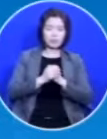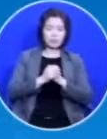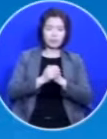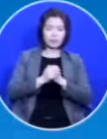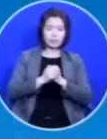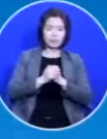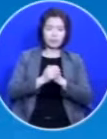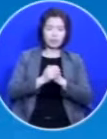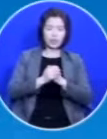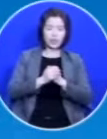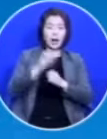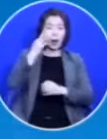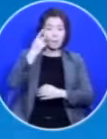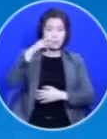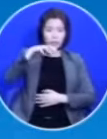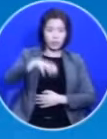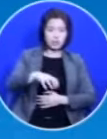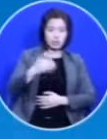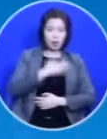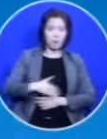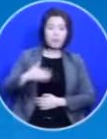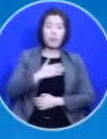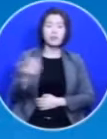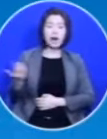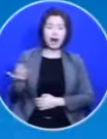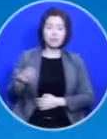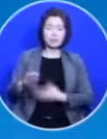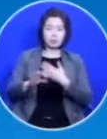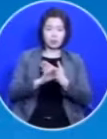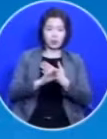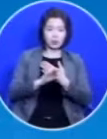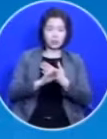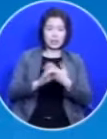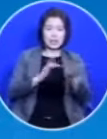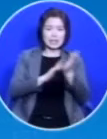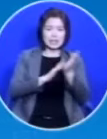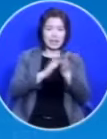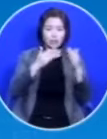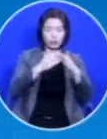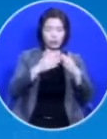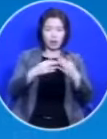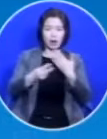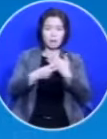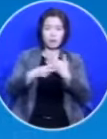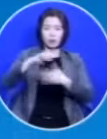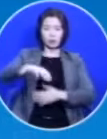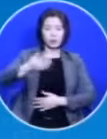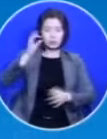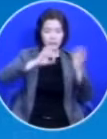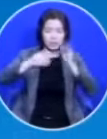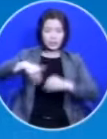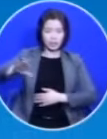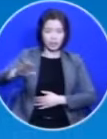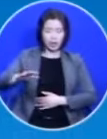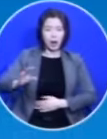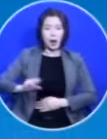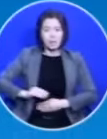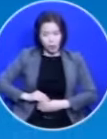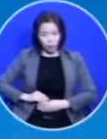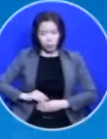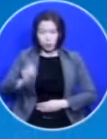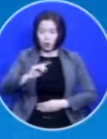거예요 미국에서는 몸이 아프면 약국이나 병원을 찾아간다 배가 고파서 뭔가 먹고